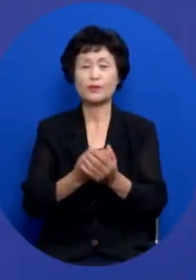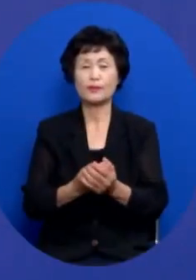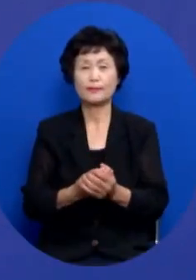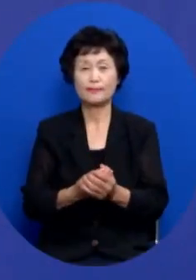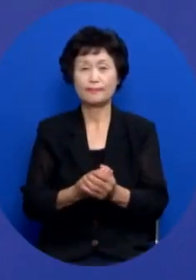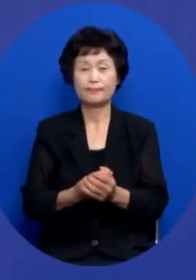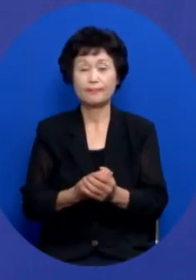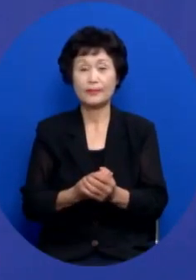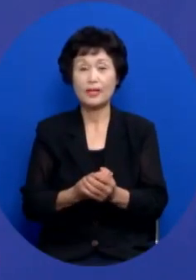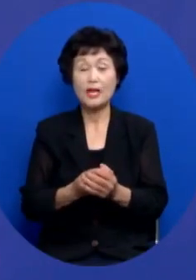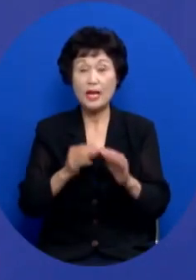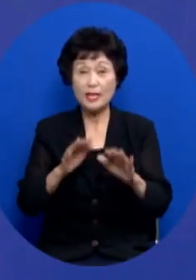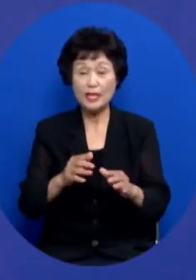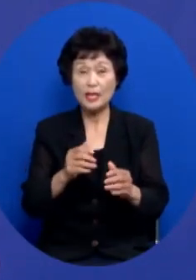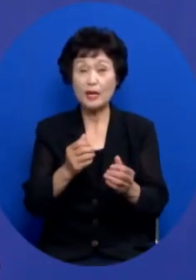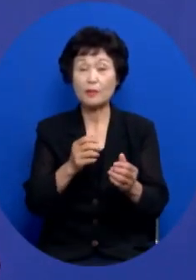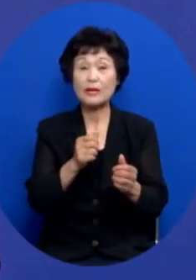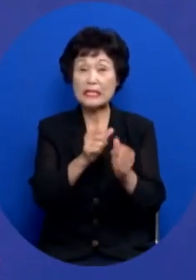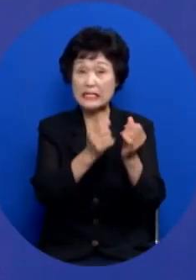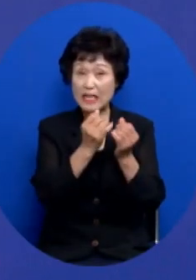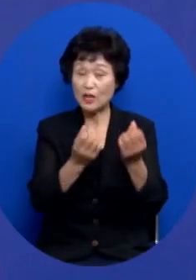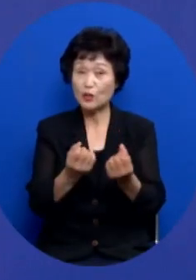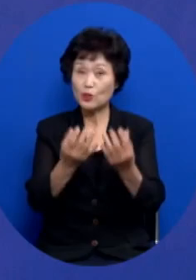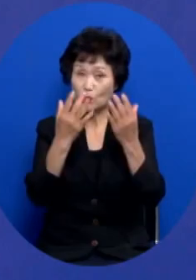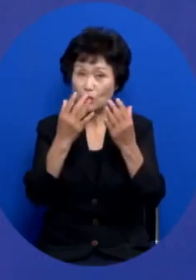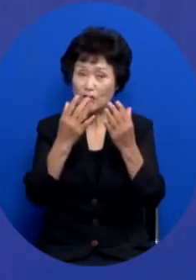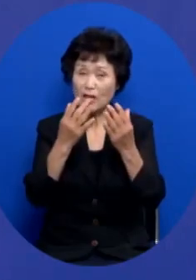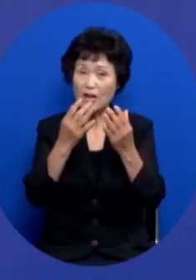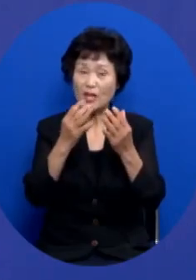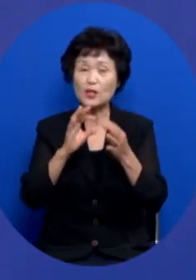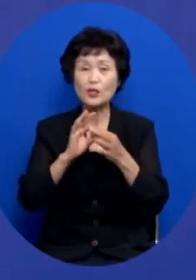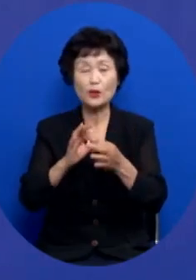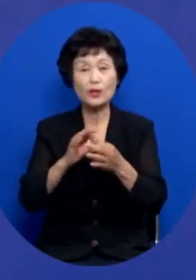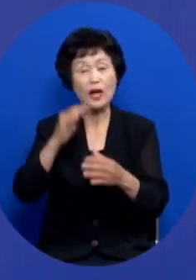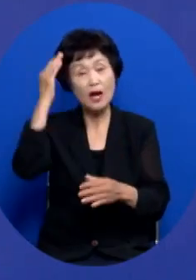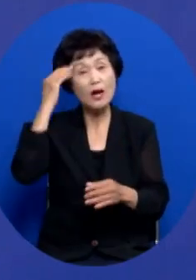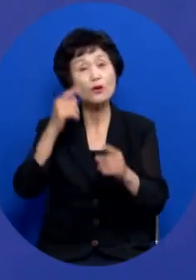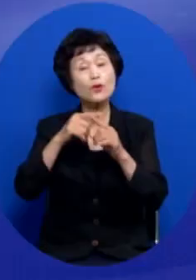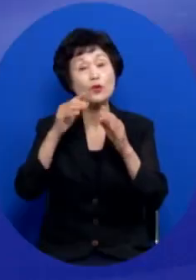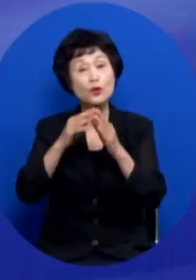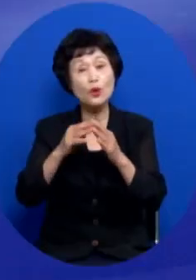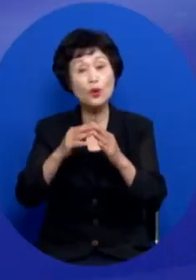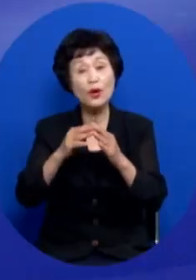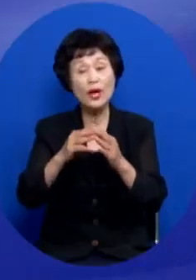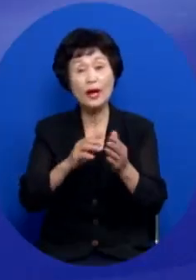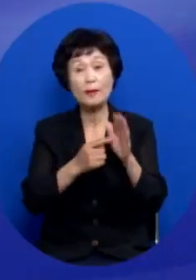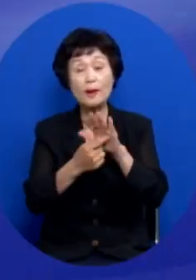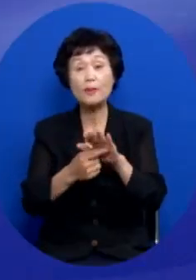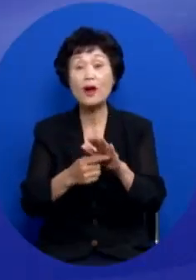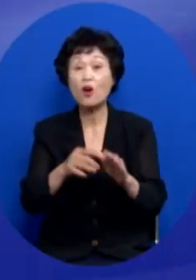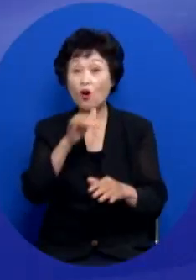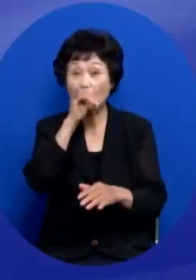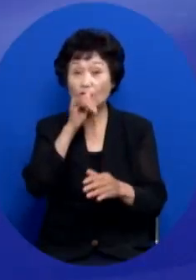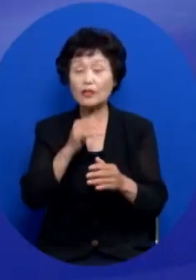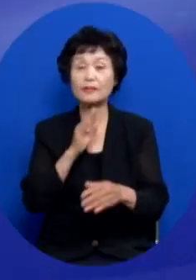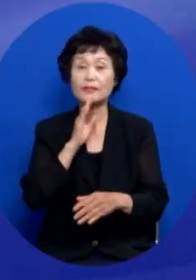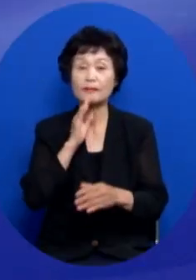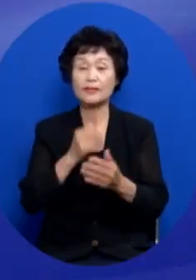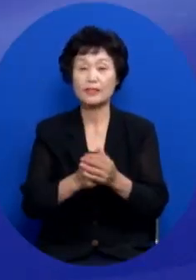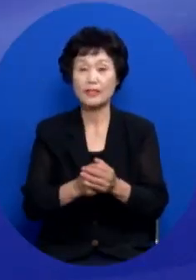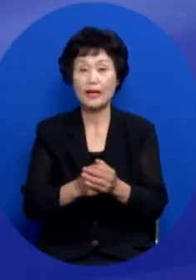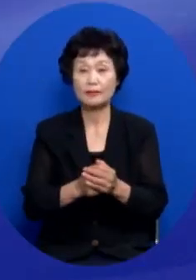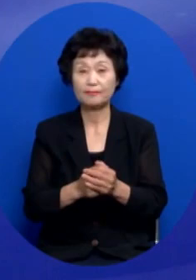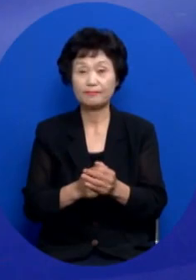네, 김 기자, 이번 퀴어 축제를 향해서 한국교회가 내놓은 메시지도 있다고 들었습니다. 그렇습니다. 동성애자들을 향해서는